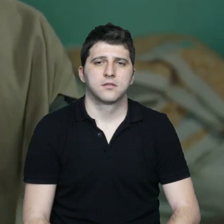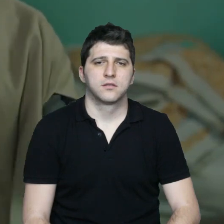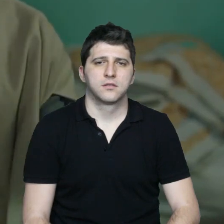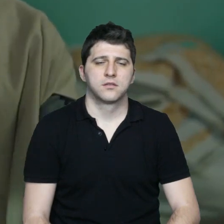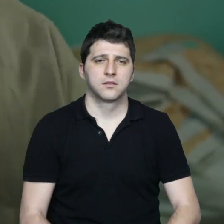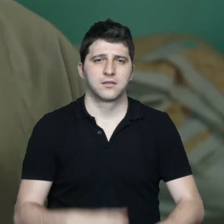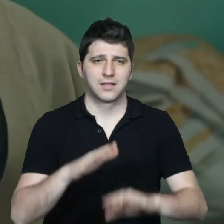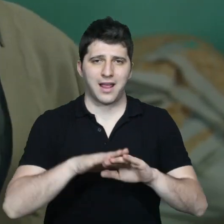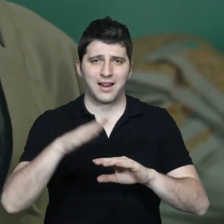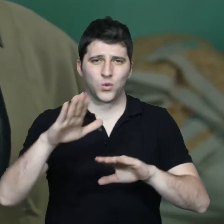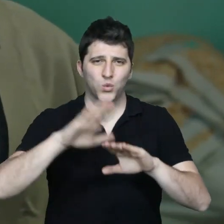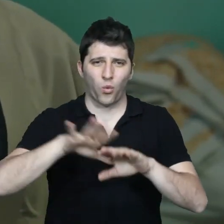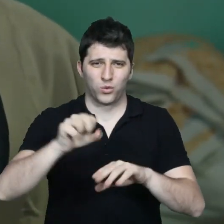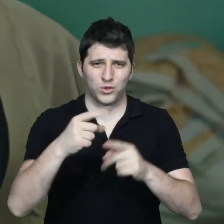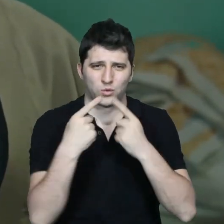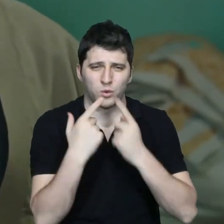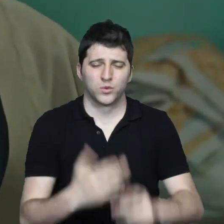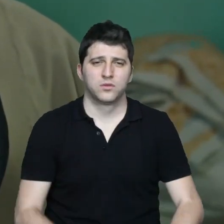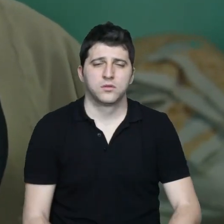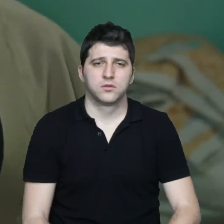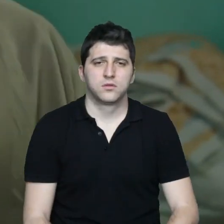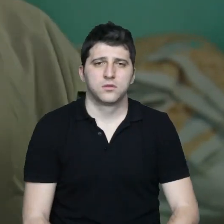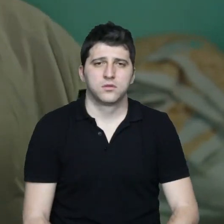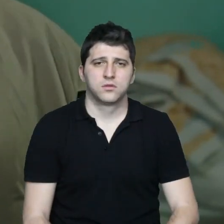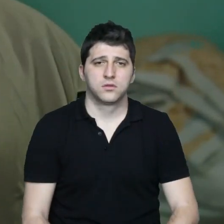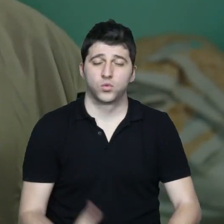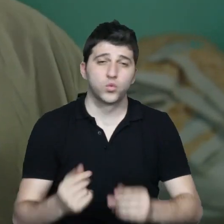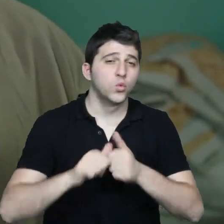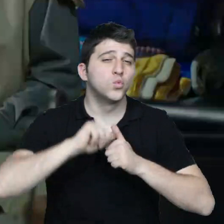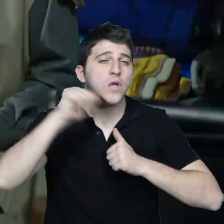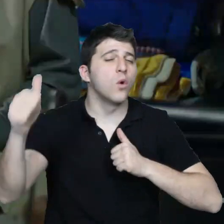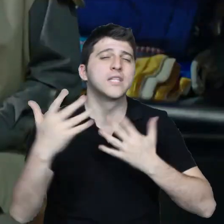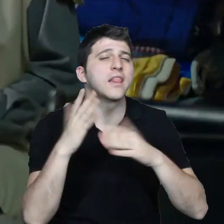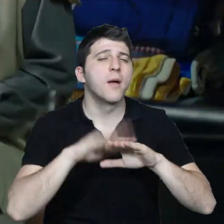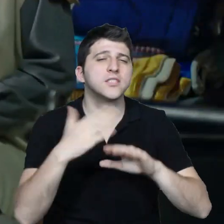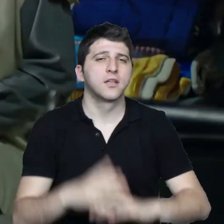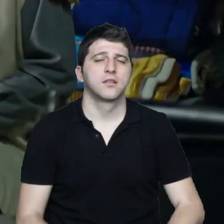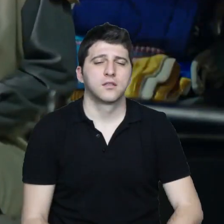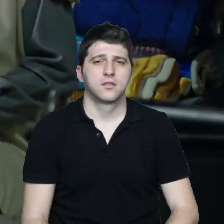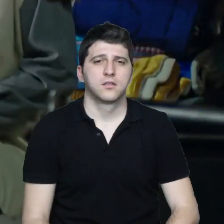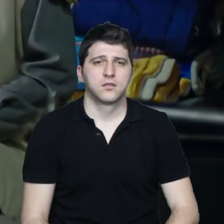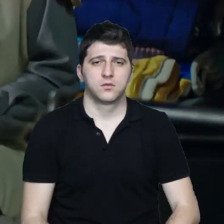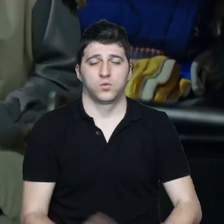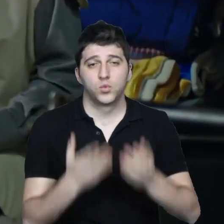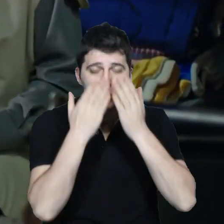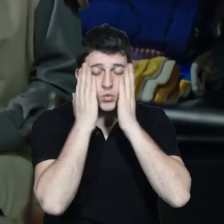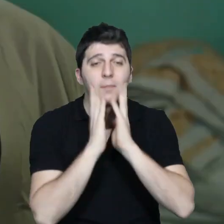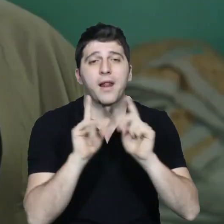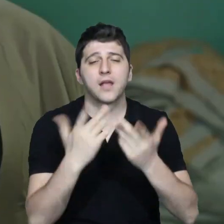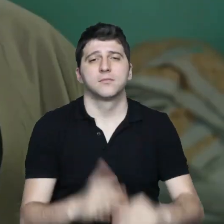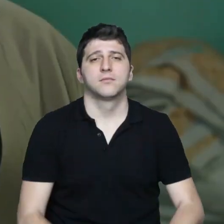Elimi uzatsam neredeyse dokunacağım diyorsun. Ya çok uzağında olsaydı? Burada şükretmek